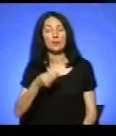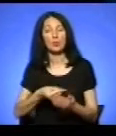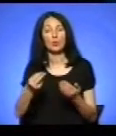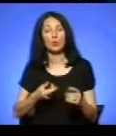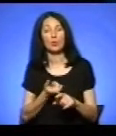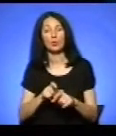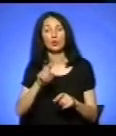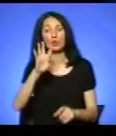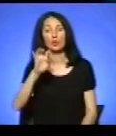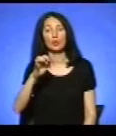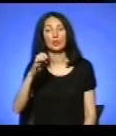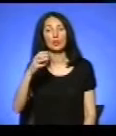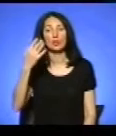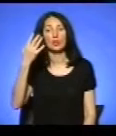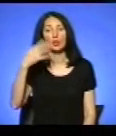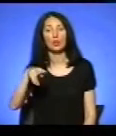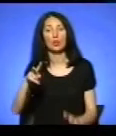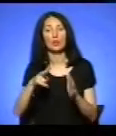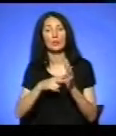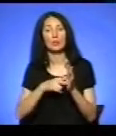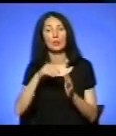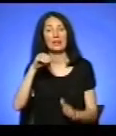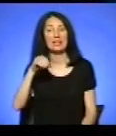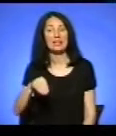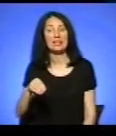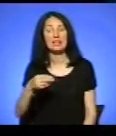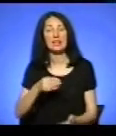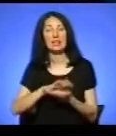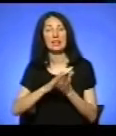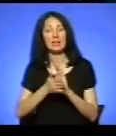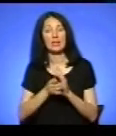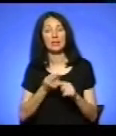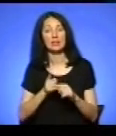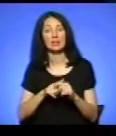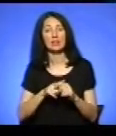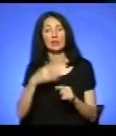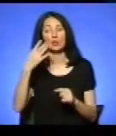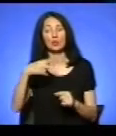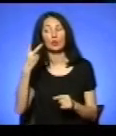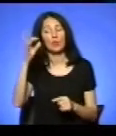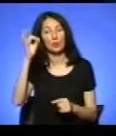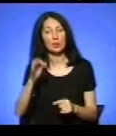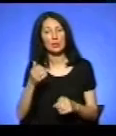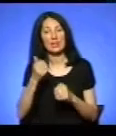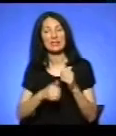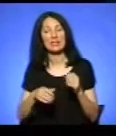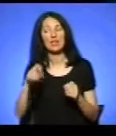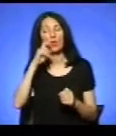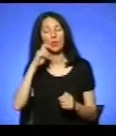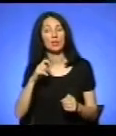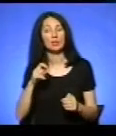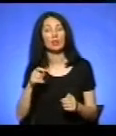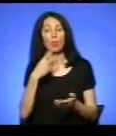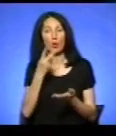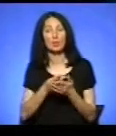понад 447 тисяч декларацій. Це становить 42% від загальної кількості населення. Середньоукраїнський показник – 35%.